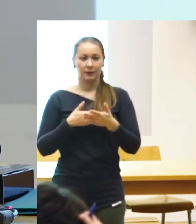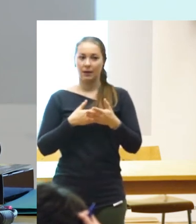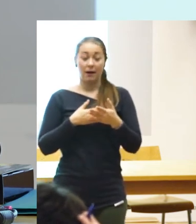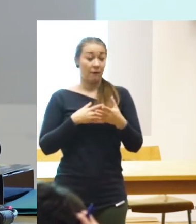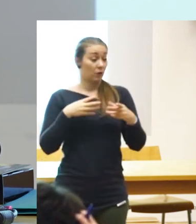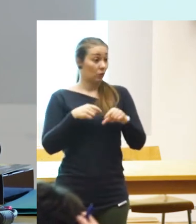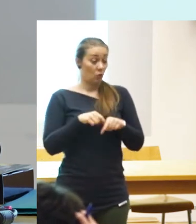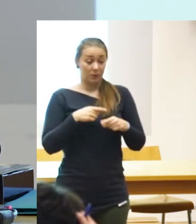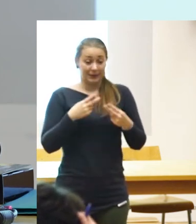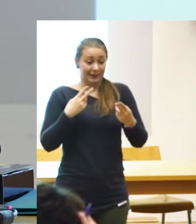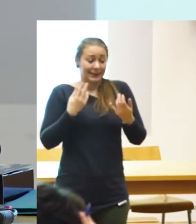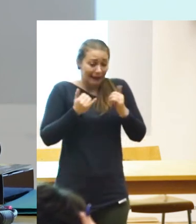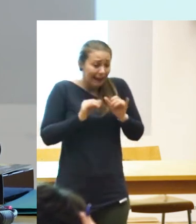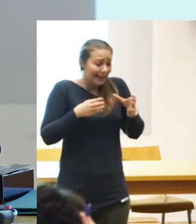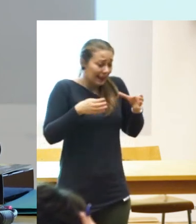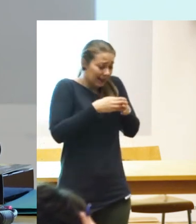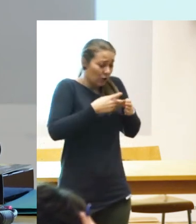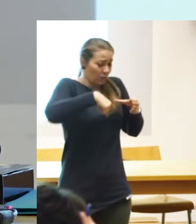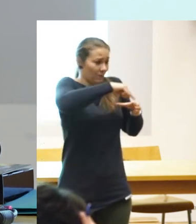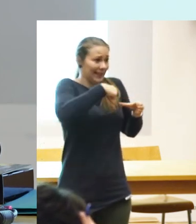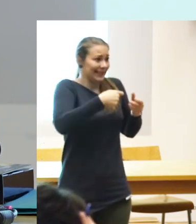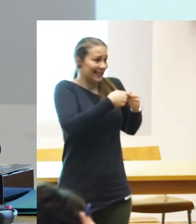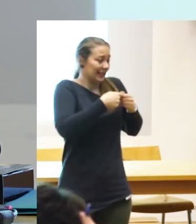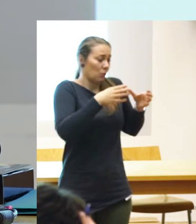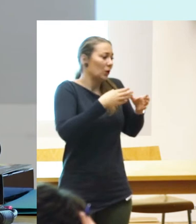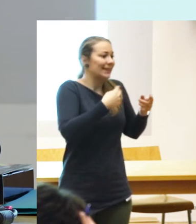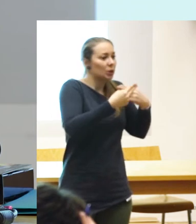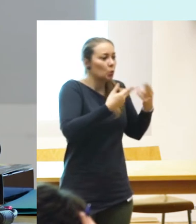kruzích, které rozumějí té situaci